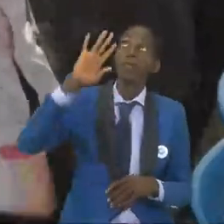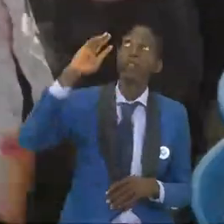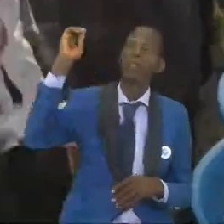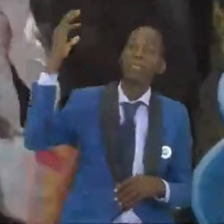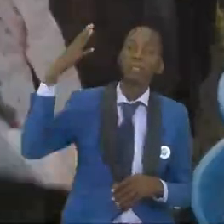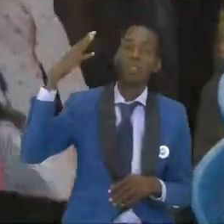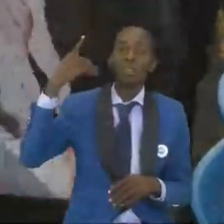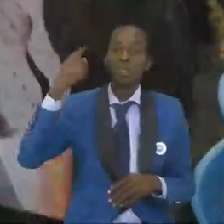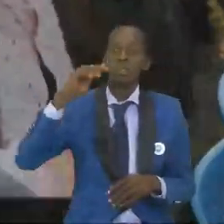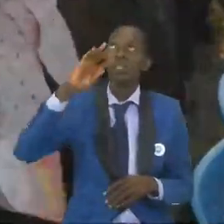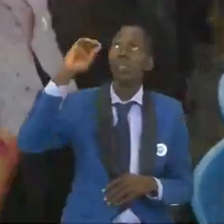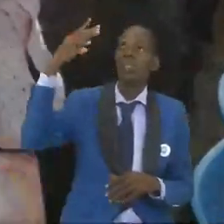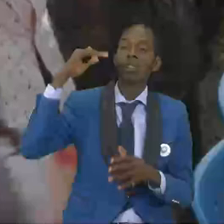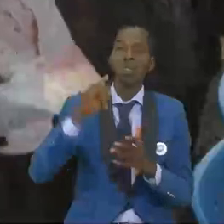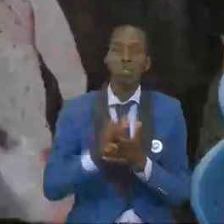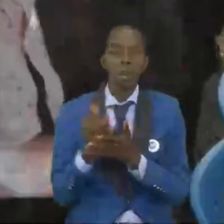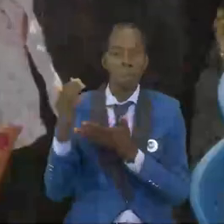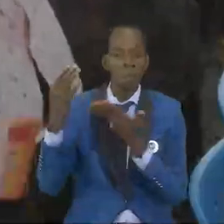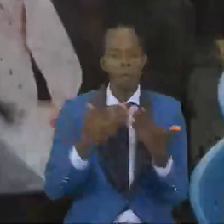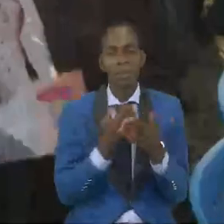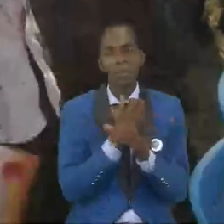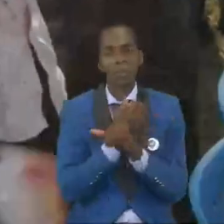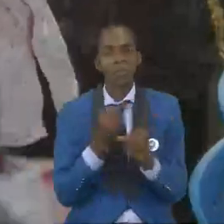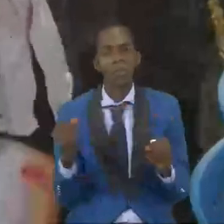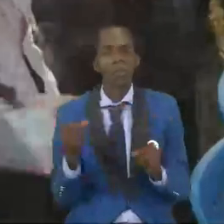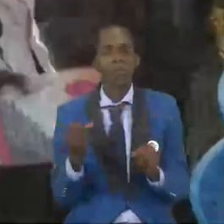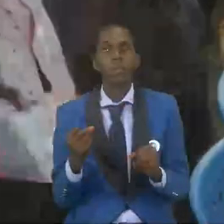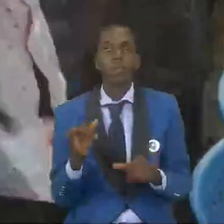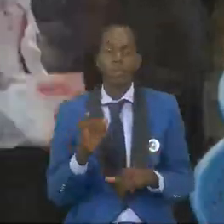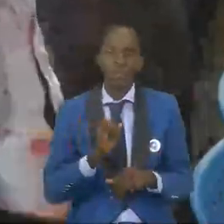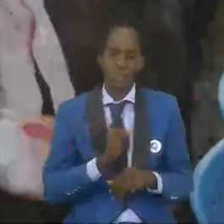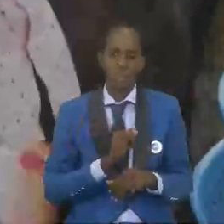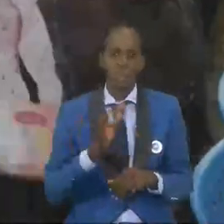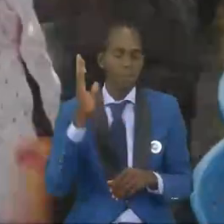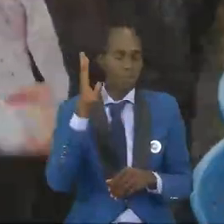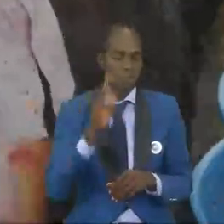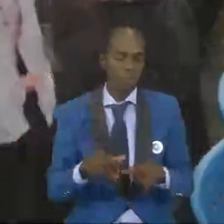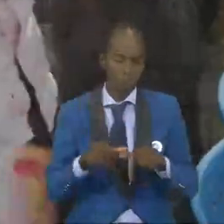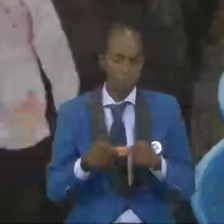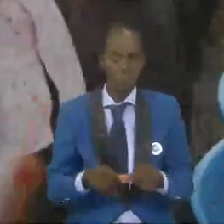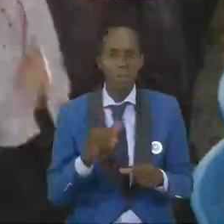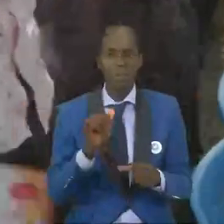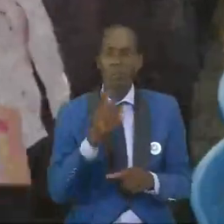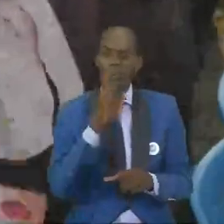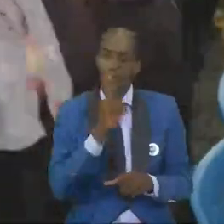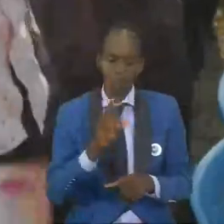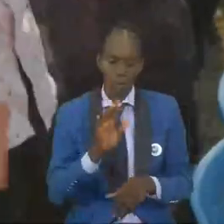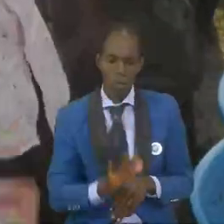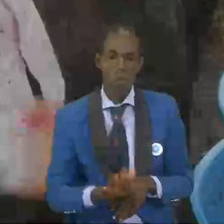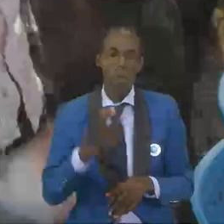Dis Seigneur, par ta grâce, la grâce, source de salut,